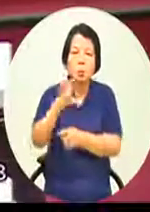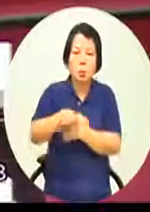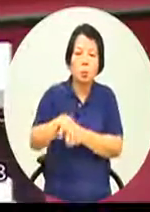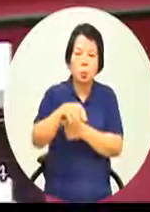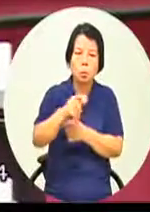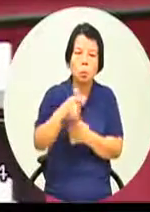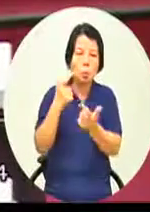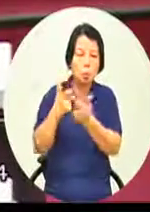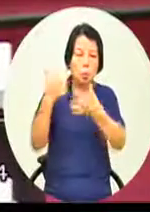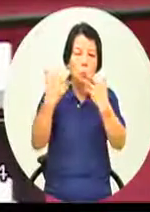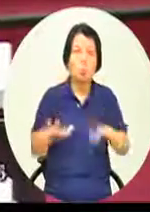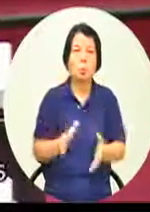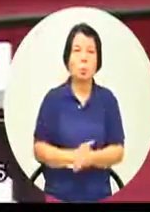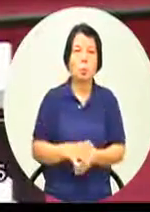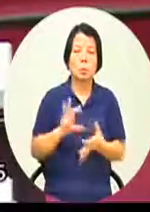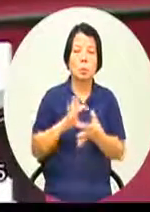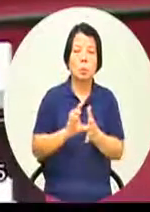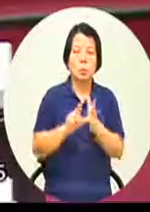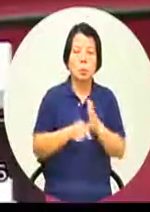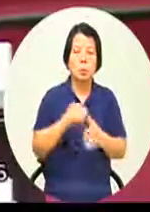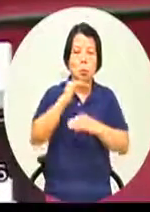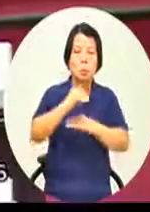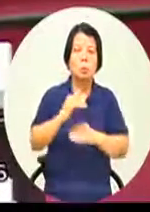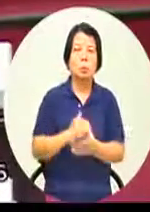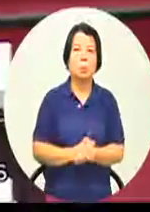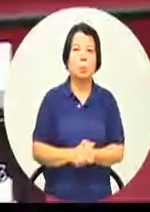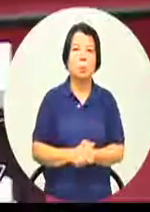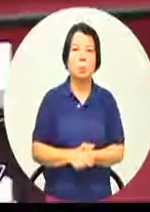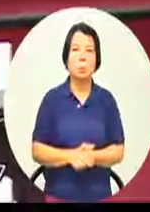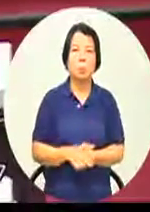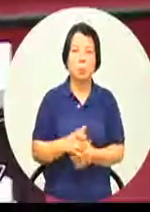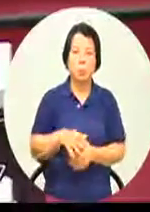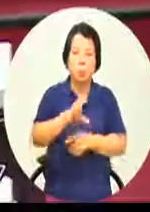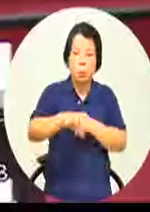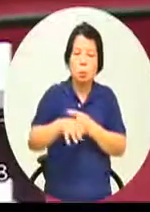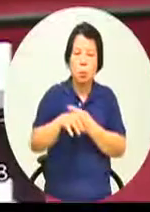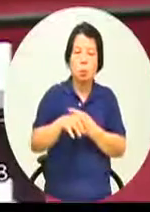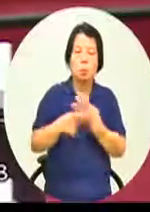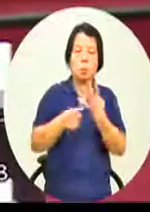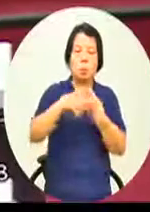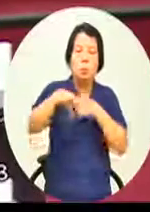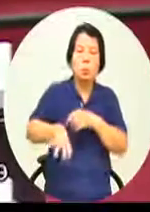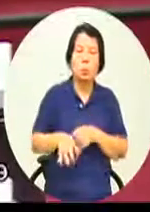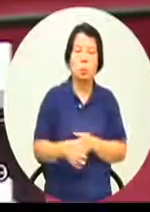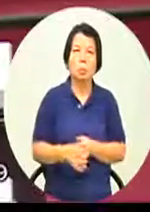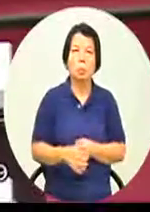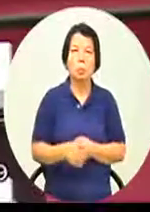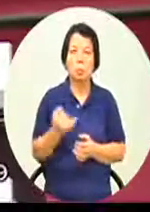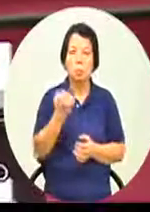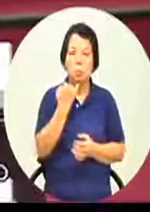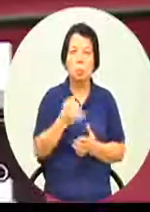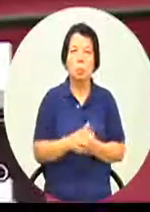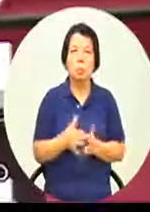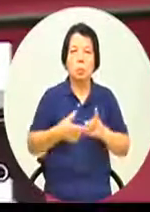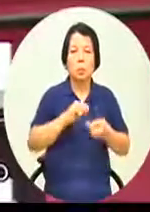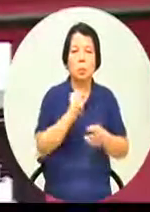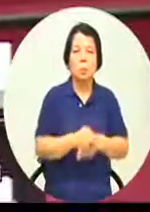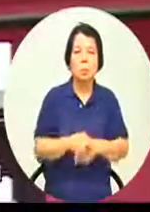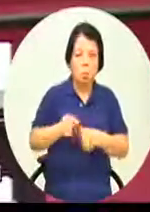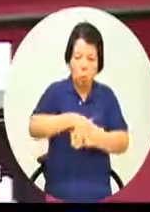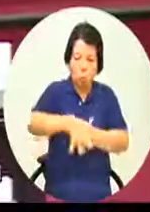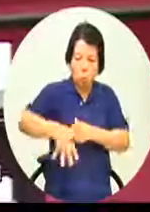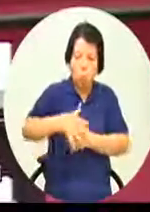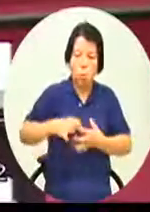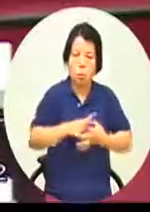多。那因为时间的关系啦，我想我们农业局是不是有可能就是说能够来跟跨局处来合